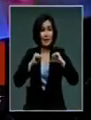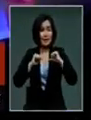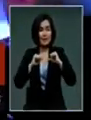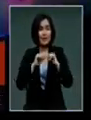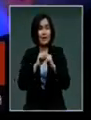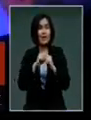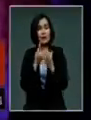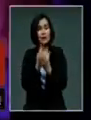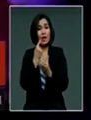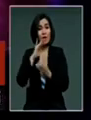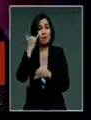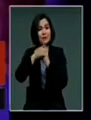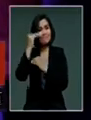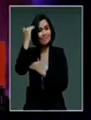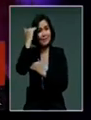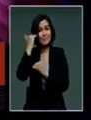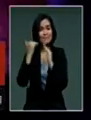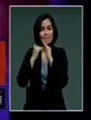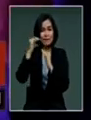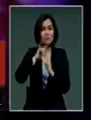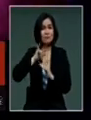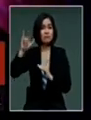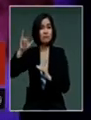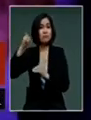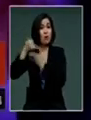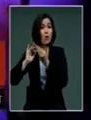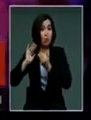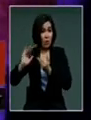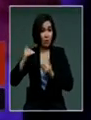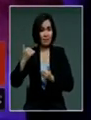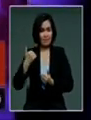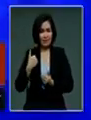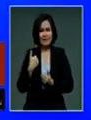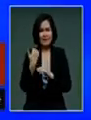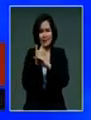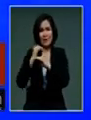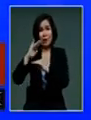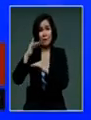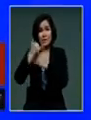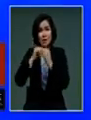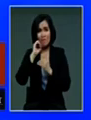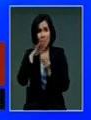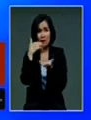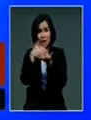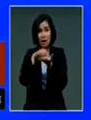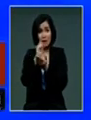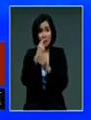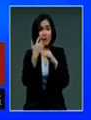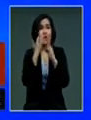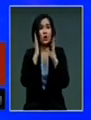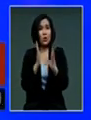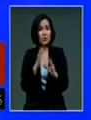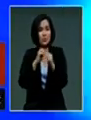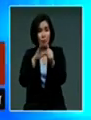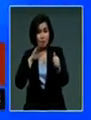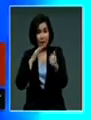กาหลีเหนือจะเดินทางกลับขณะที่สถานีโทรทัศน์ KRT ของเกาหลีเหนือก็รายงานเมื่อวานนี้ครับว่าผู้แทนระดับสูงของเกาหลีเหนือที่ไปร่วม